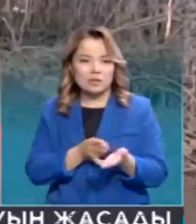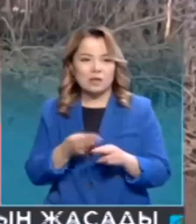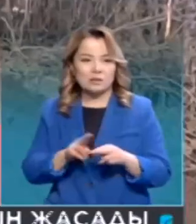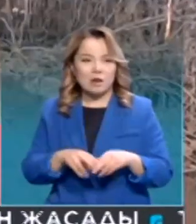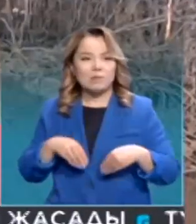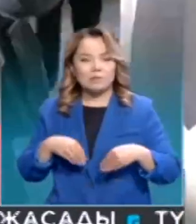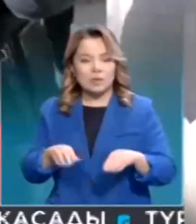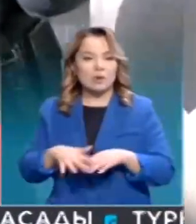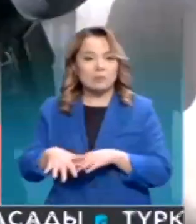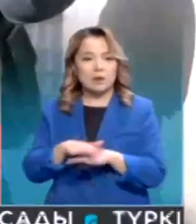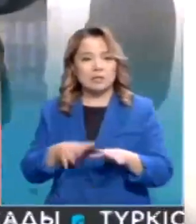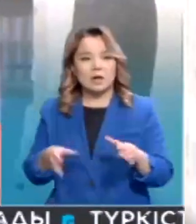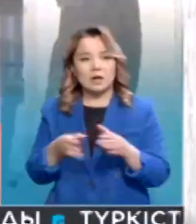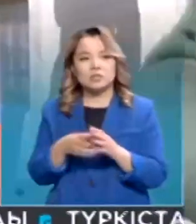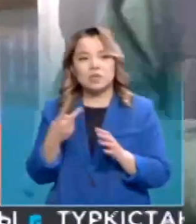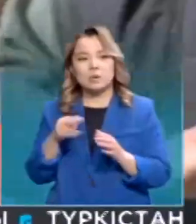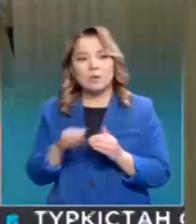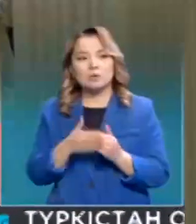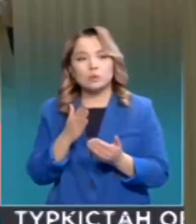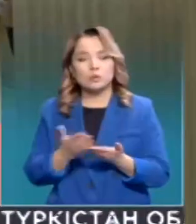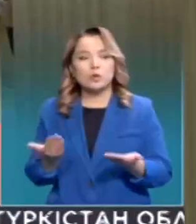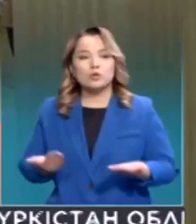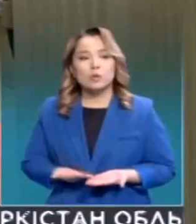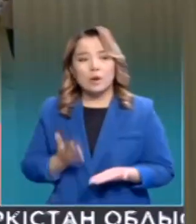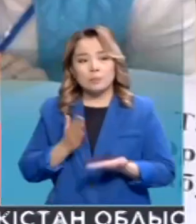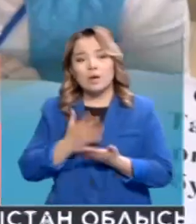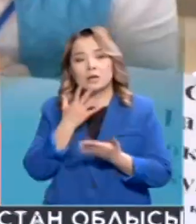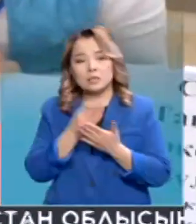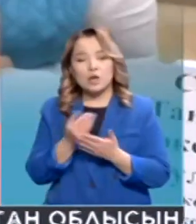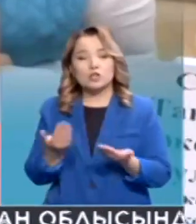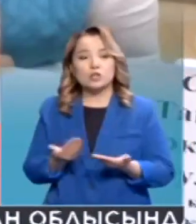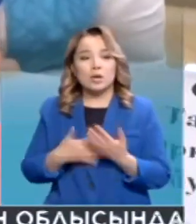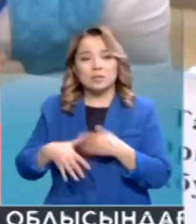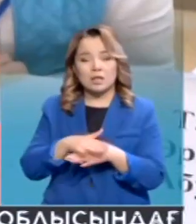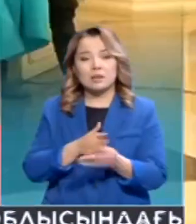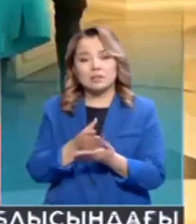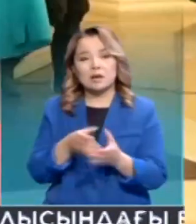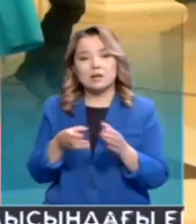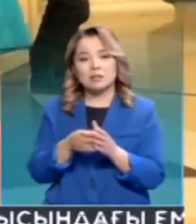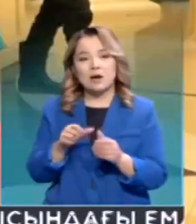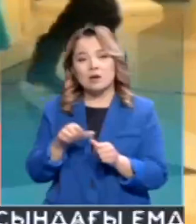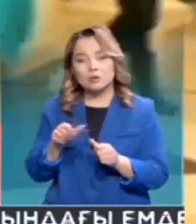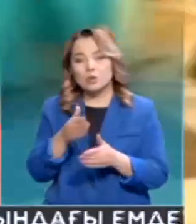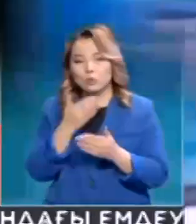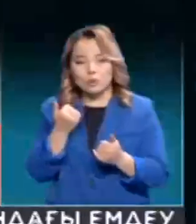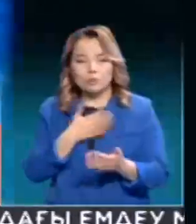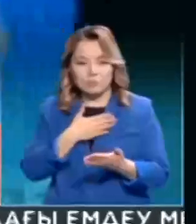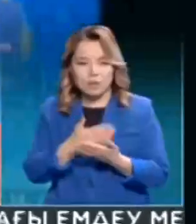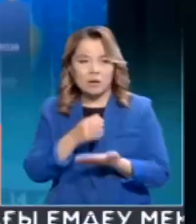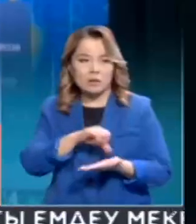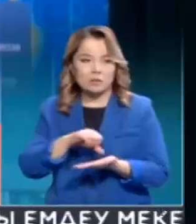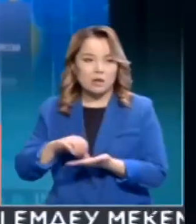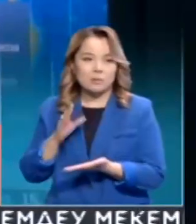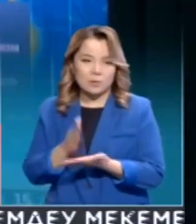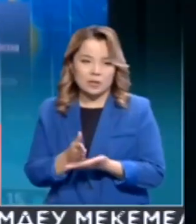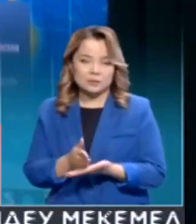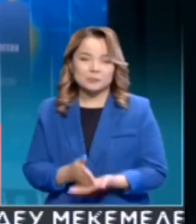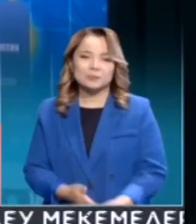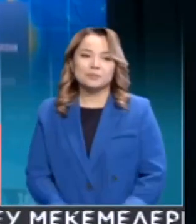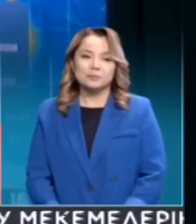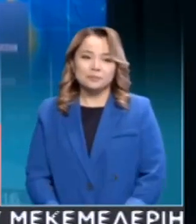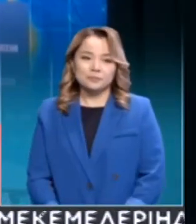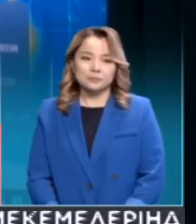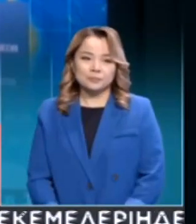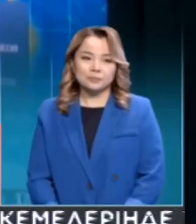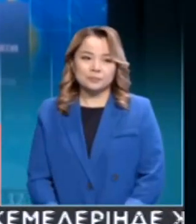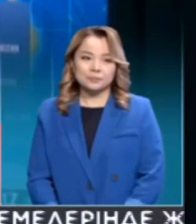Баубақша қауымдастығында 20 мыңға жуық тұрғын бар. Меншікті тілші олардың саяси науқаннан қалыс қалмағанын жеткізді. Қазақстан азаматтары осы